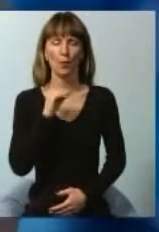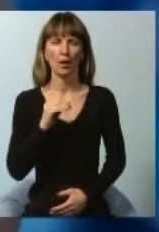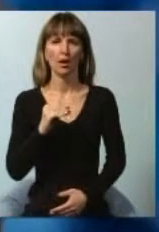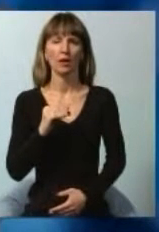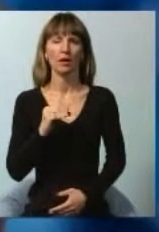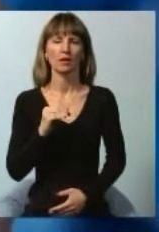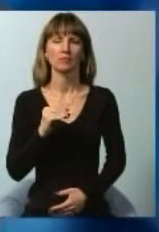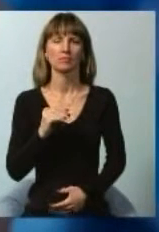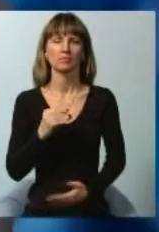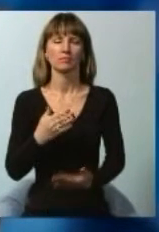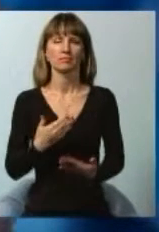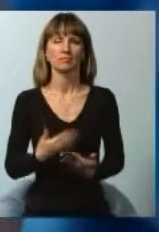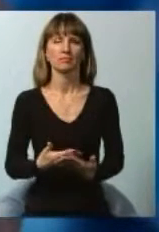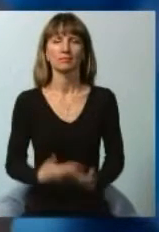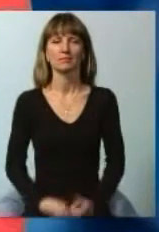Добрые.